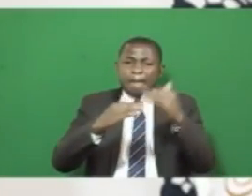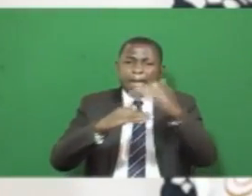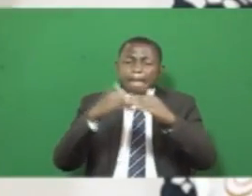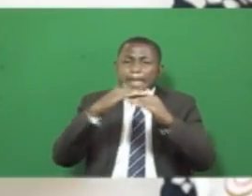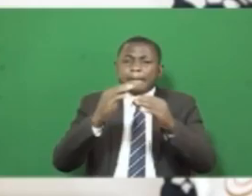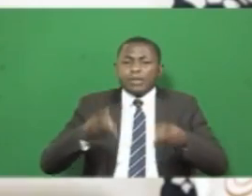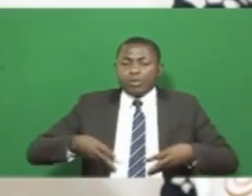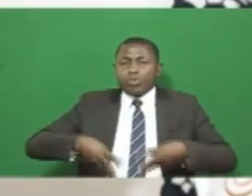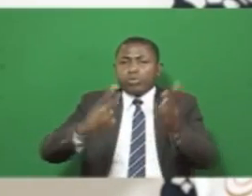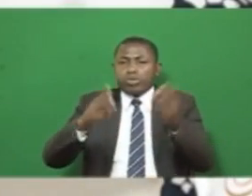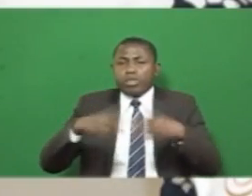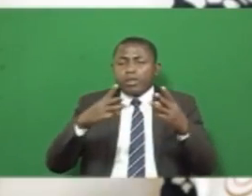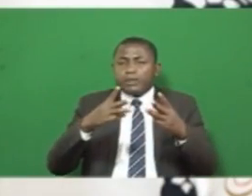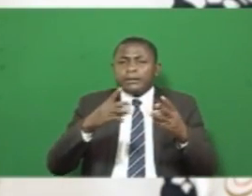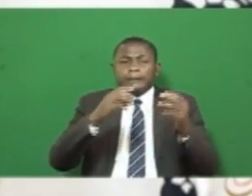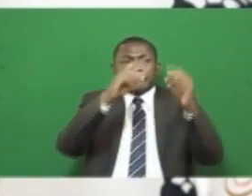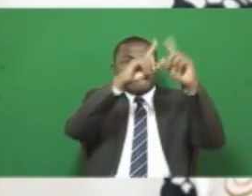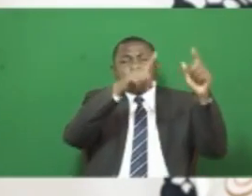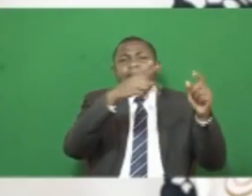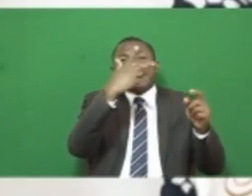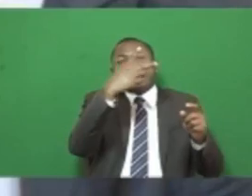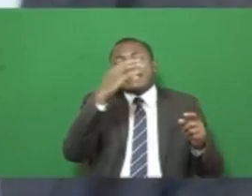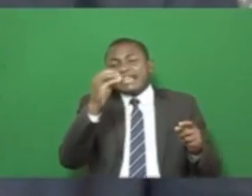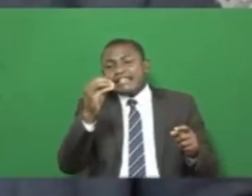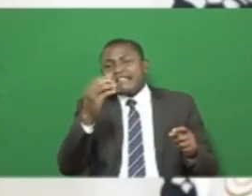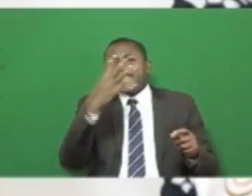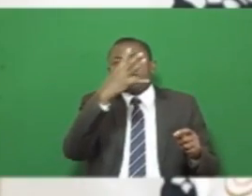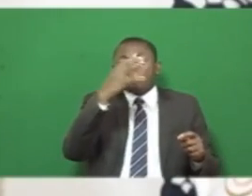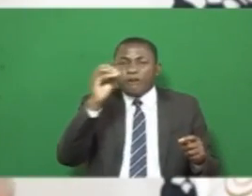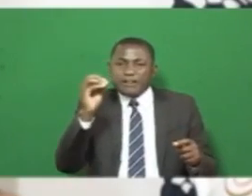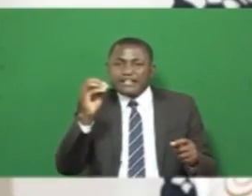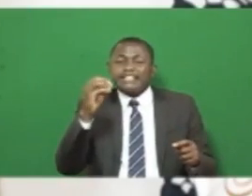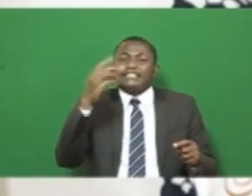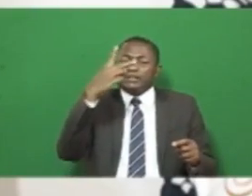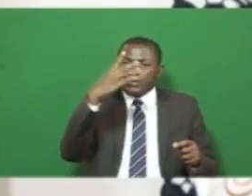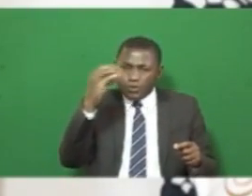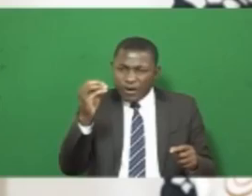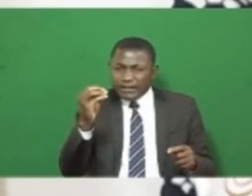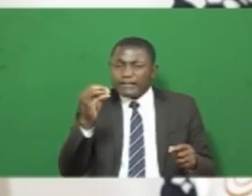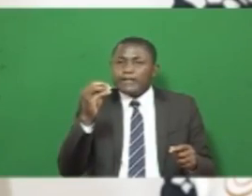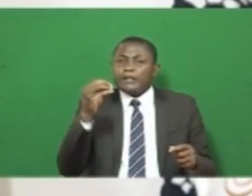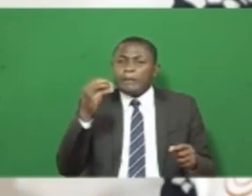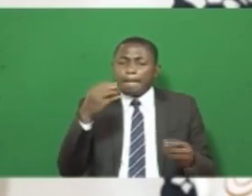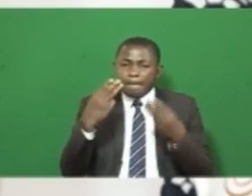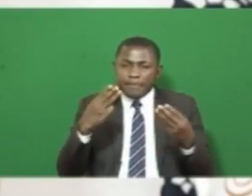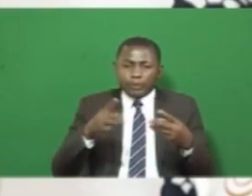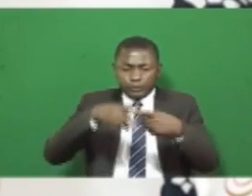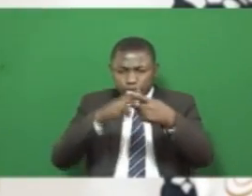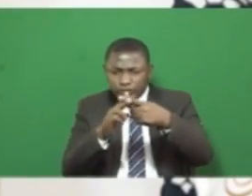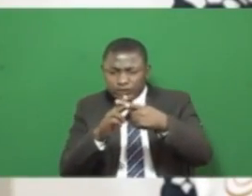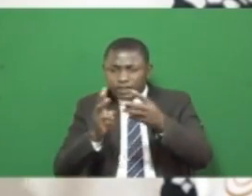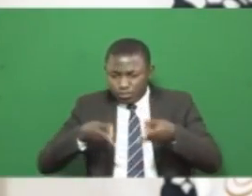80, 60, 40, ponzi 20. Right. Vachiitira kuti pari kugadzirwa road cup. Ukapfuura uchimhanya